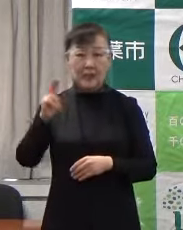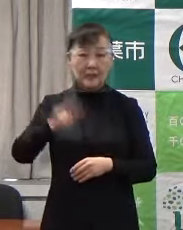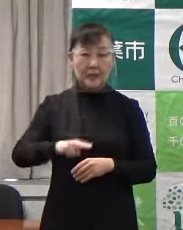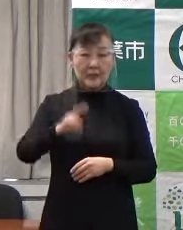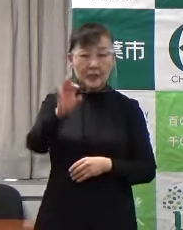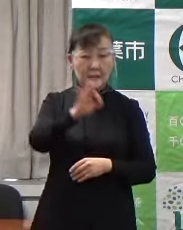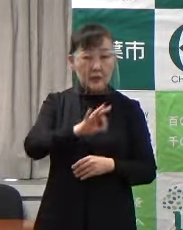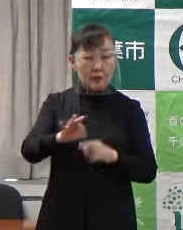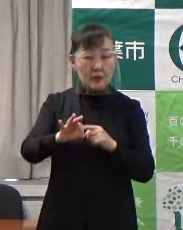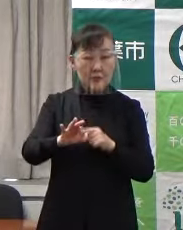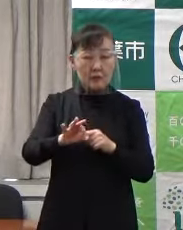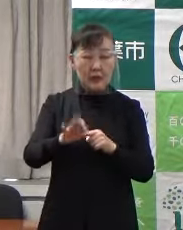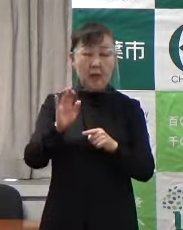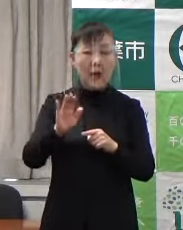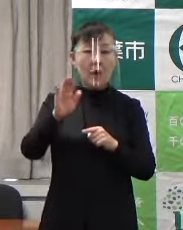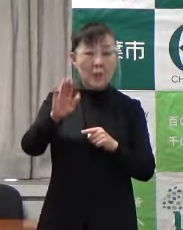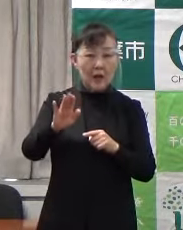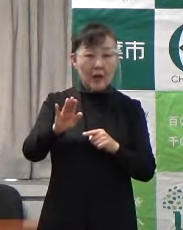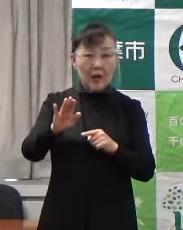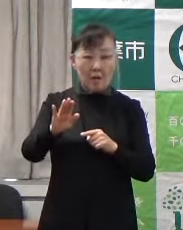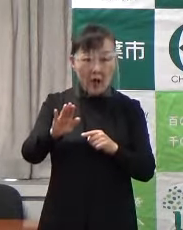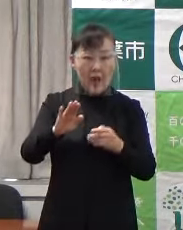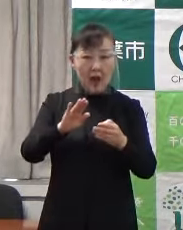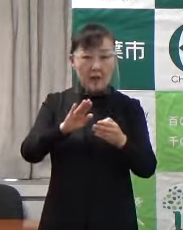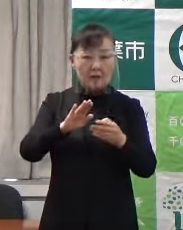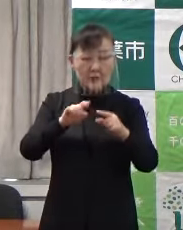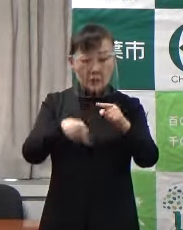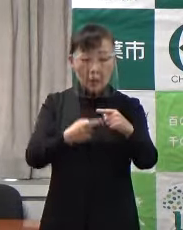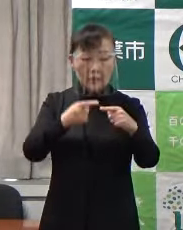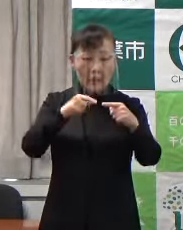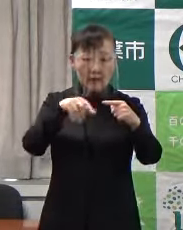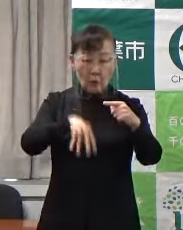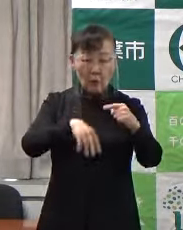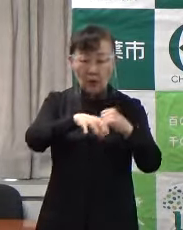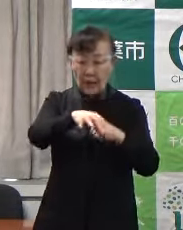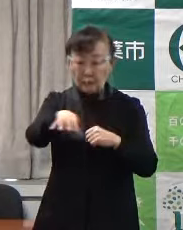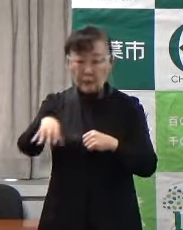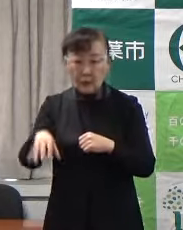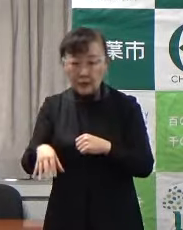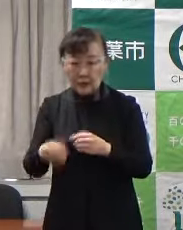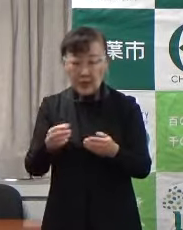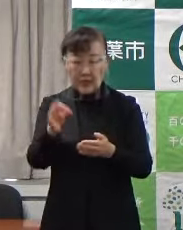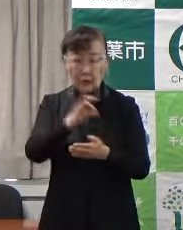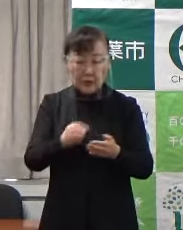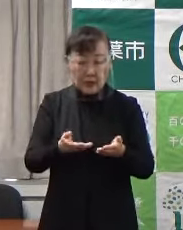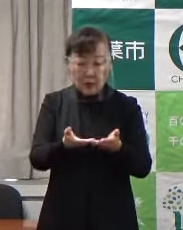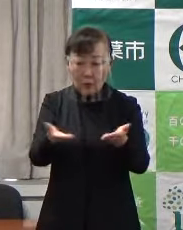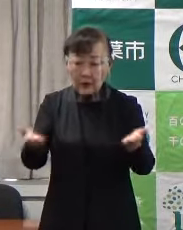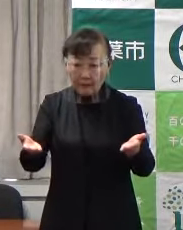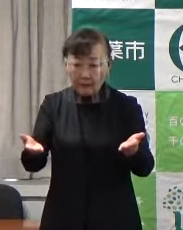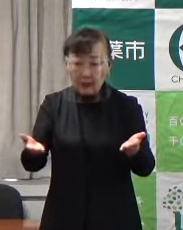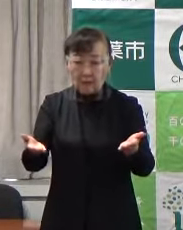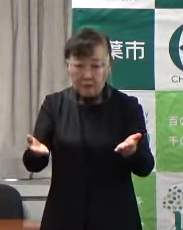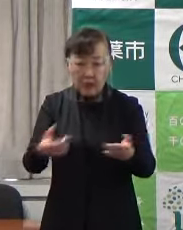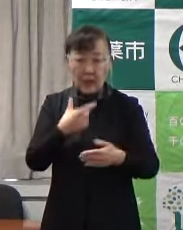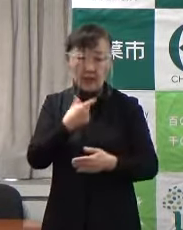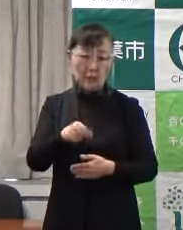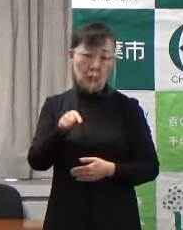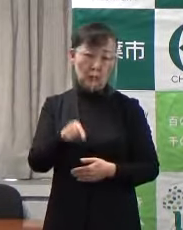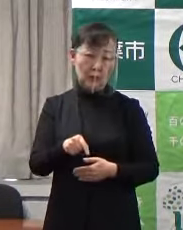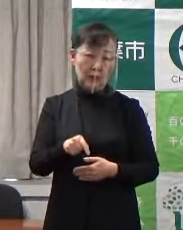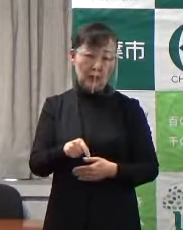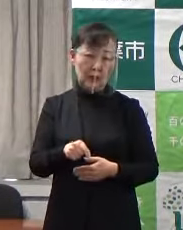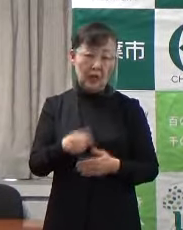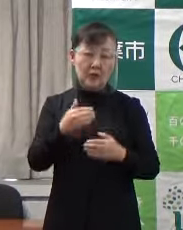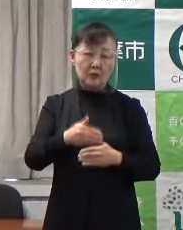商品につきましては、これから町内の各部署にこういう商品があるというのを紹介かけ、購入希望を取って、順次導入